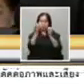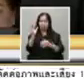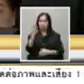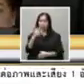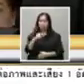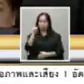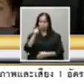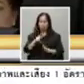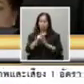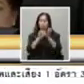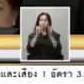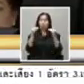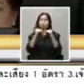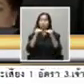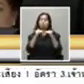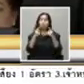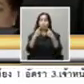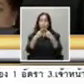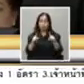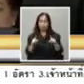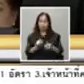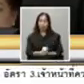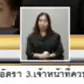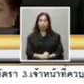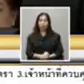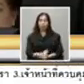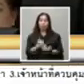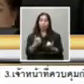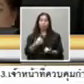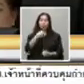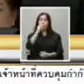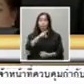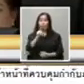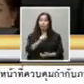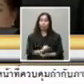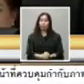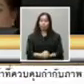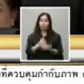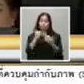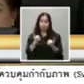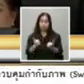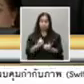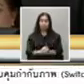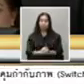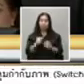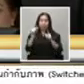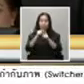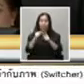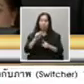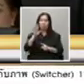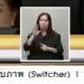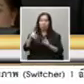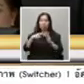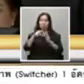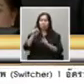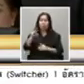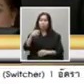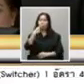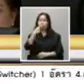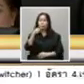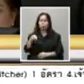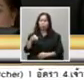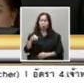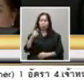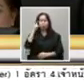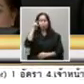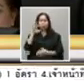ฐนูลต้องเป็นเอกสิทธิ์เพียงแต่ว่าผมเรียนด้วยความเคารพว่าคำพูดของท่านเสรีอาจจะไม่ใช่เรื่องที่เรากังวลเกินไปด้วย